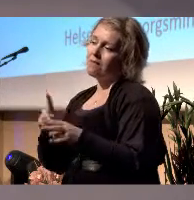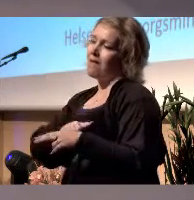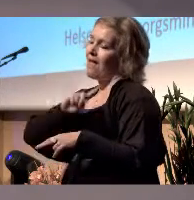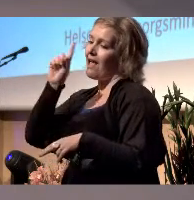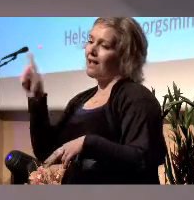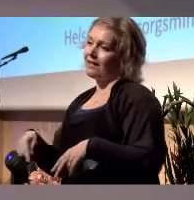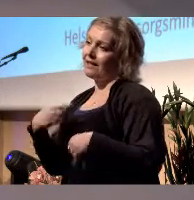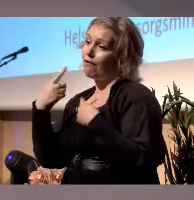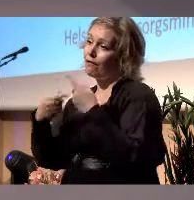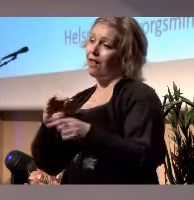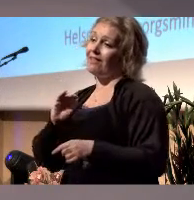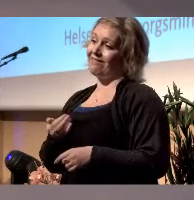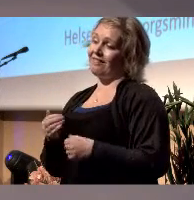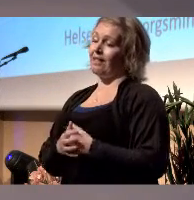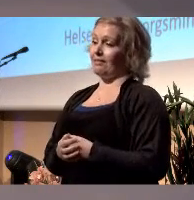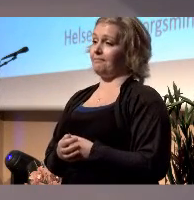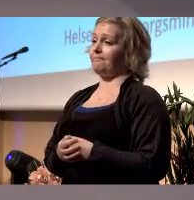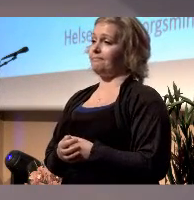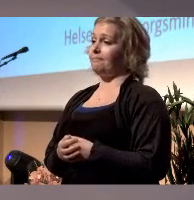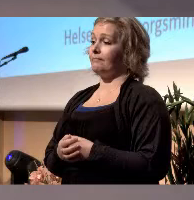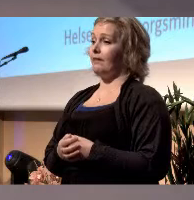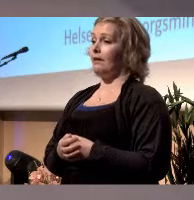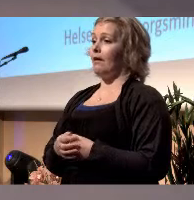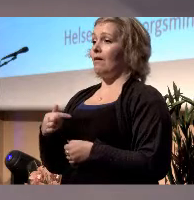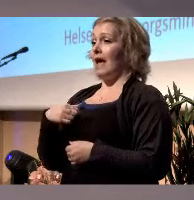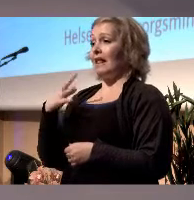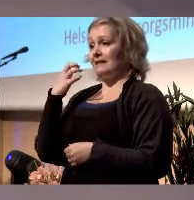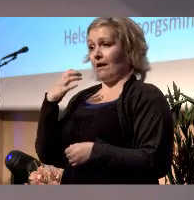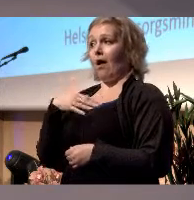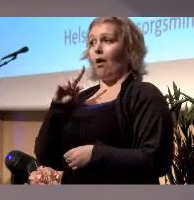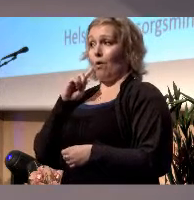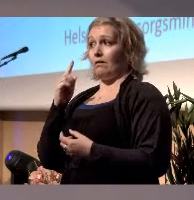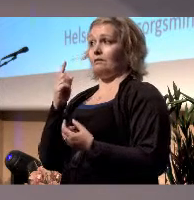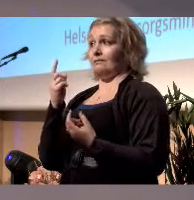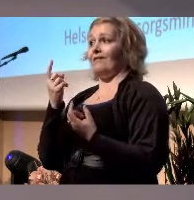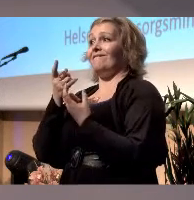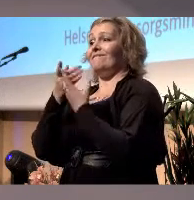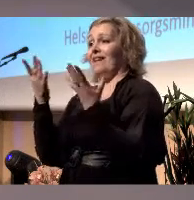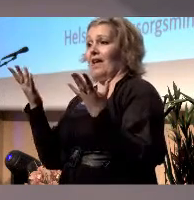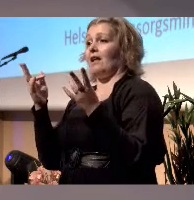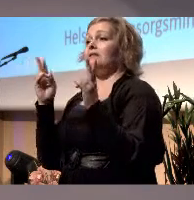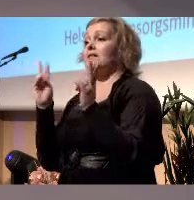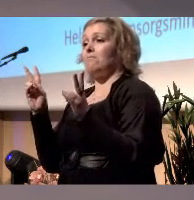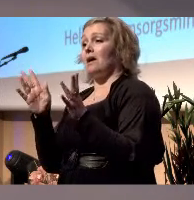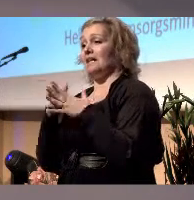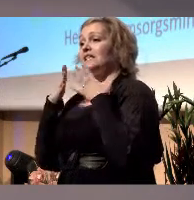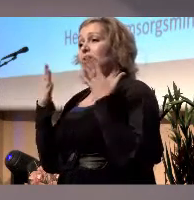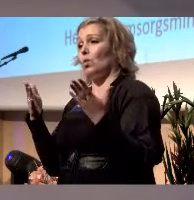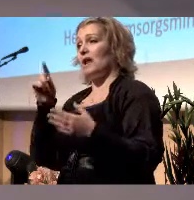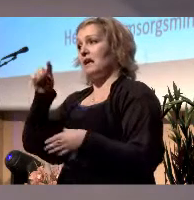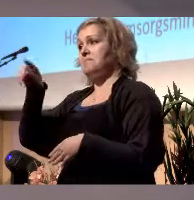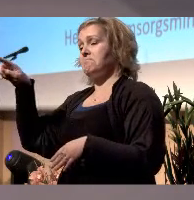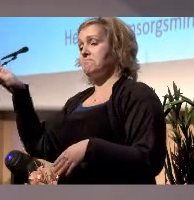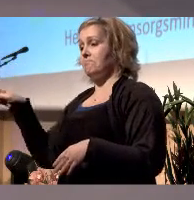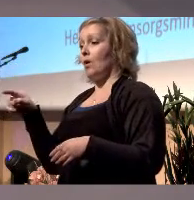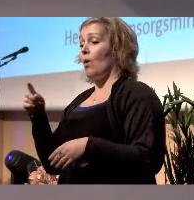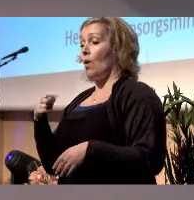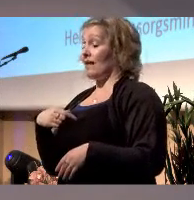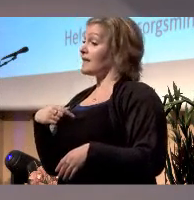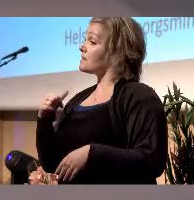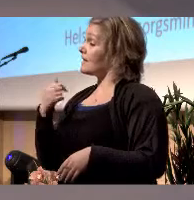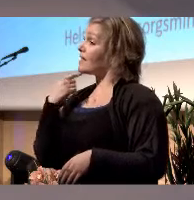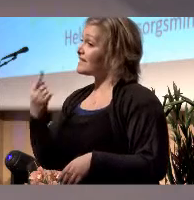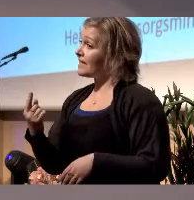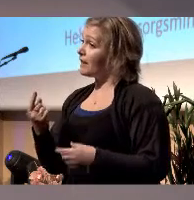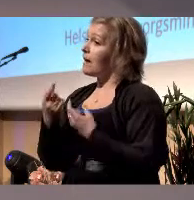tiden, fortalte kvinnen. Og jeg har dessverre hørt flere lignende historier. Det skal sies